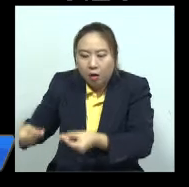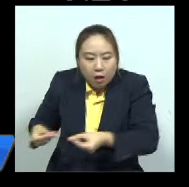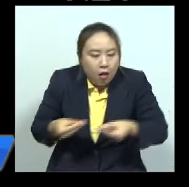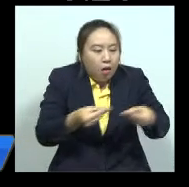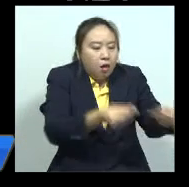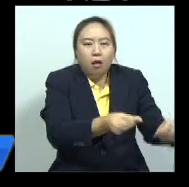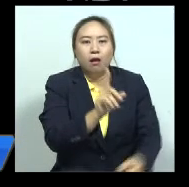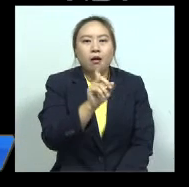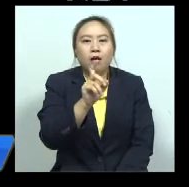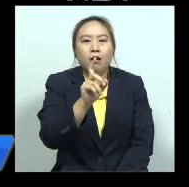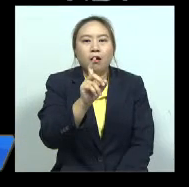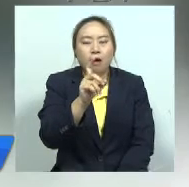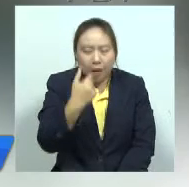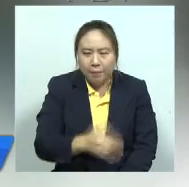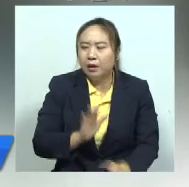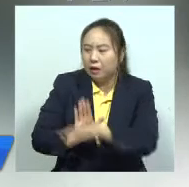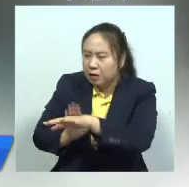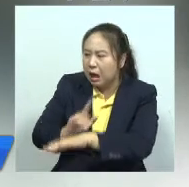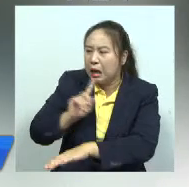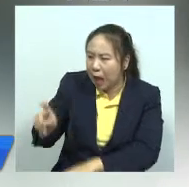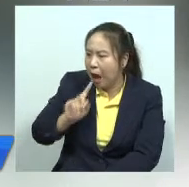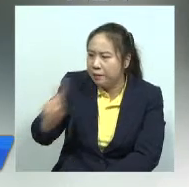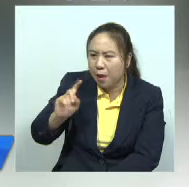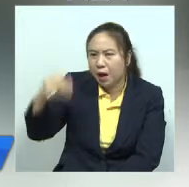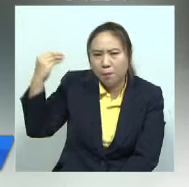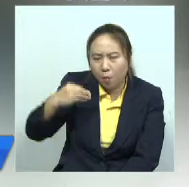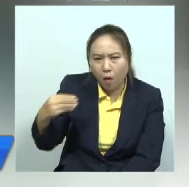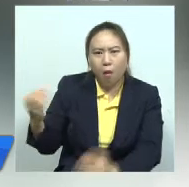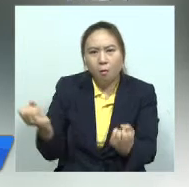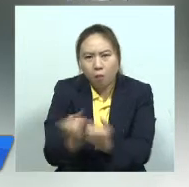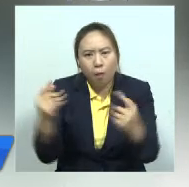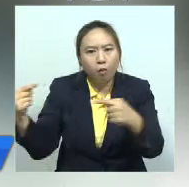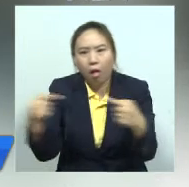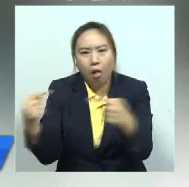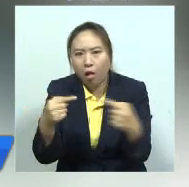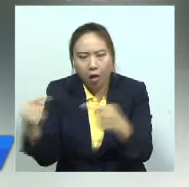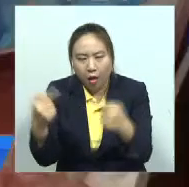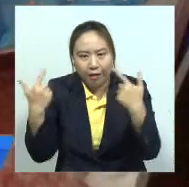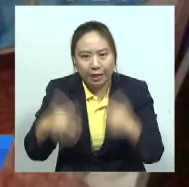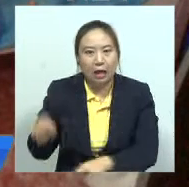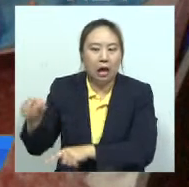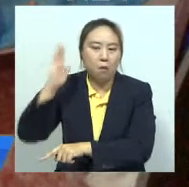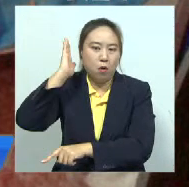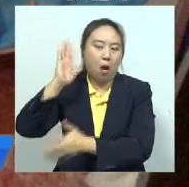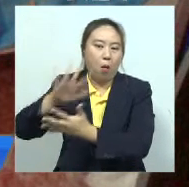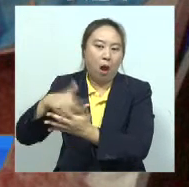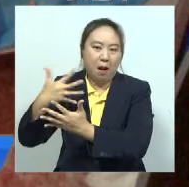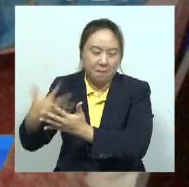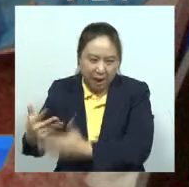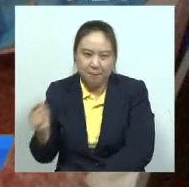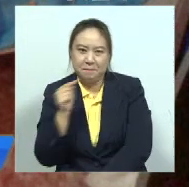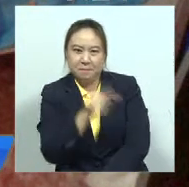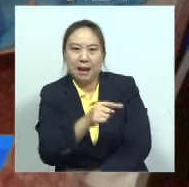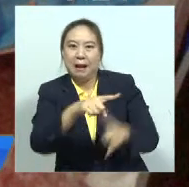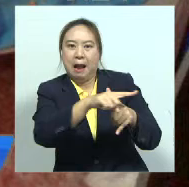คืนให้ได้แล้วก็มีการทวงถามกันหลายครั้งสร้างความขัดแย้งกันจนนายสุริฟัตวางแผนก่อเหตุขึ้น